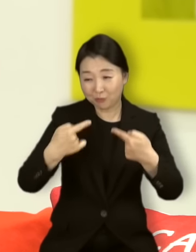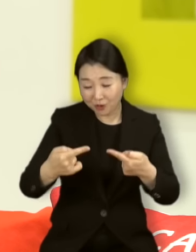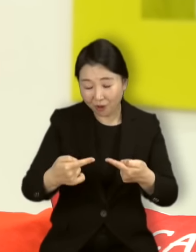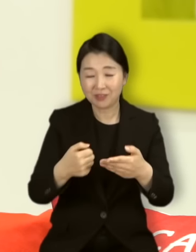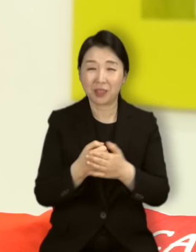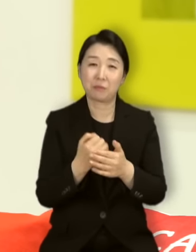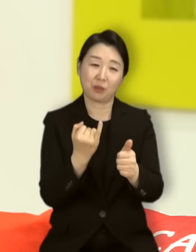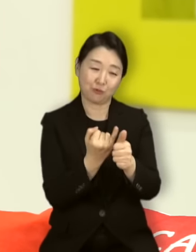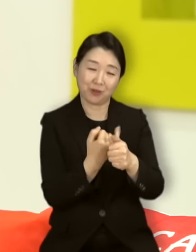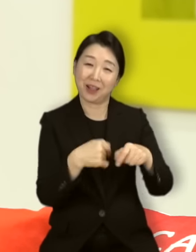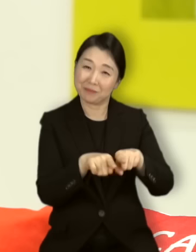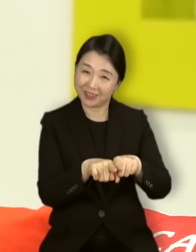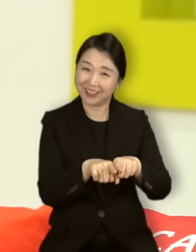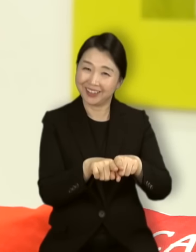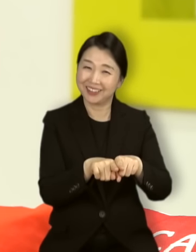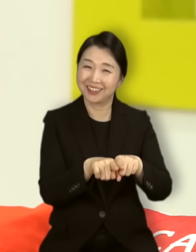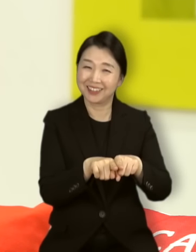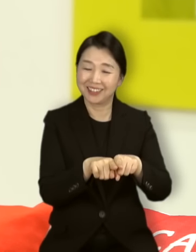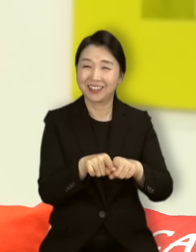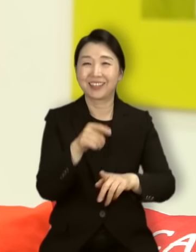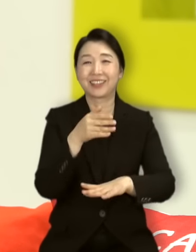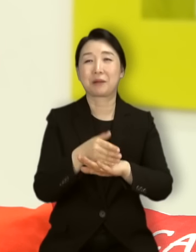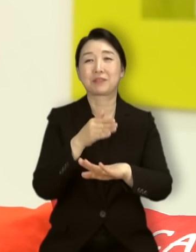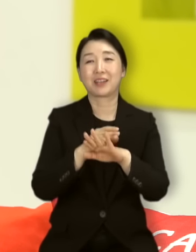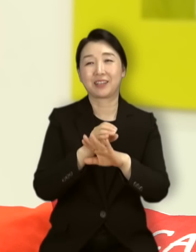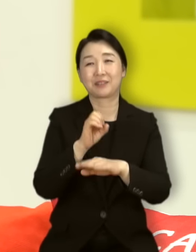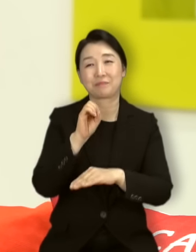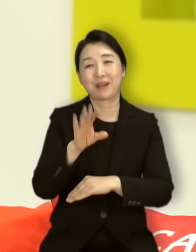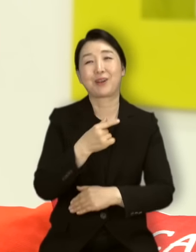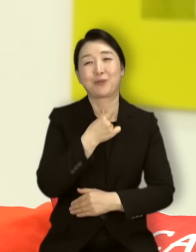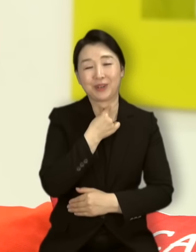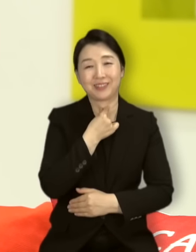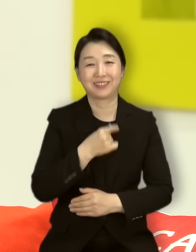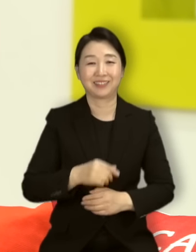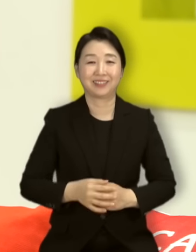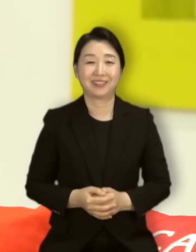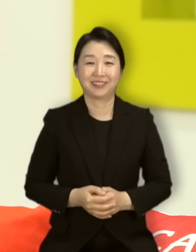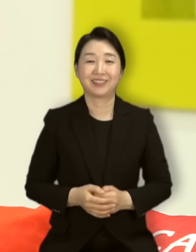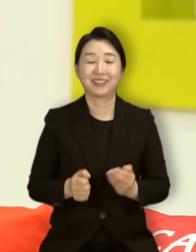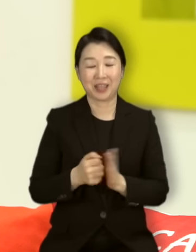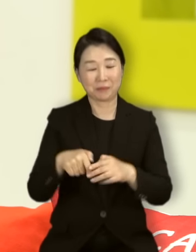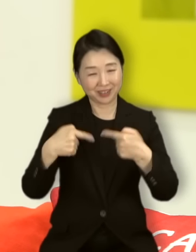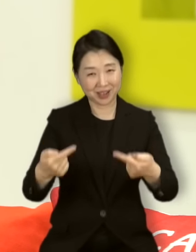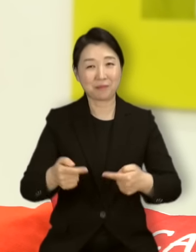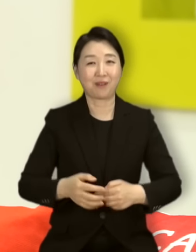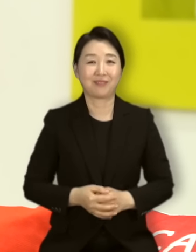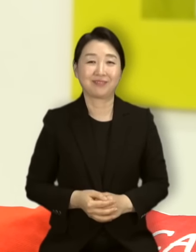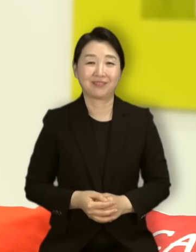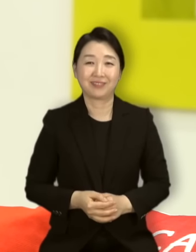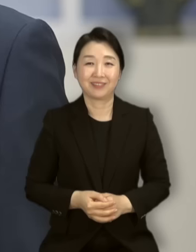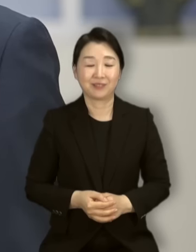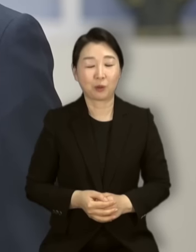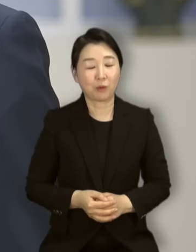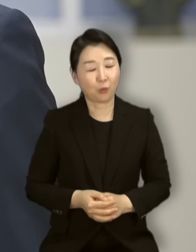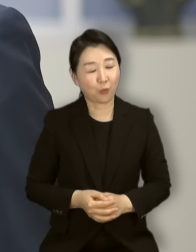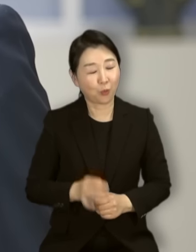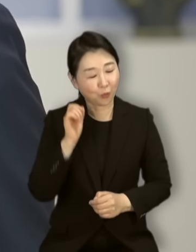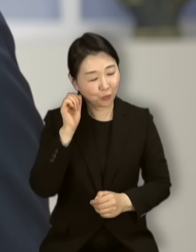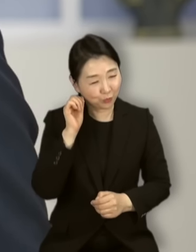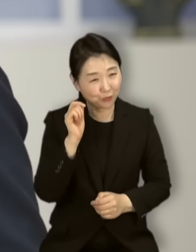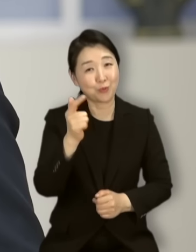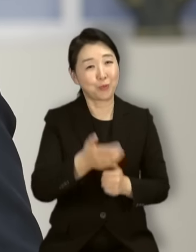또 기회가 되니까 한번 꼭 감사하다는 말씀을 좀 들어야겠다 싶어서 나오게 됐습니다 정말 훌륭하신